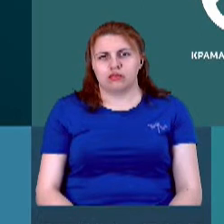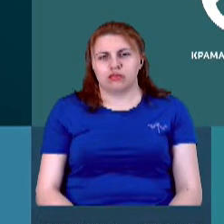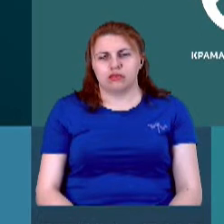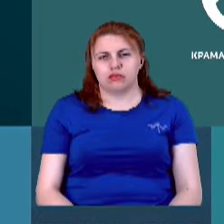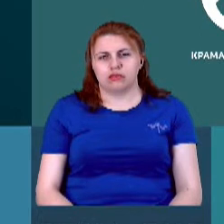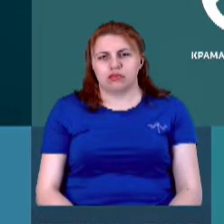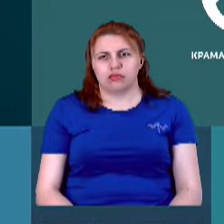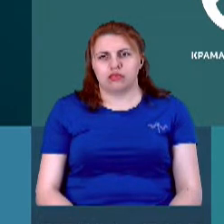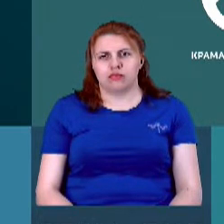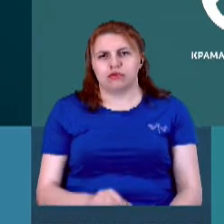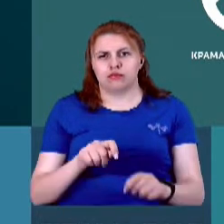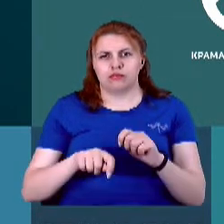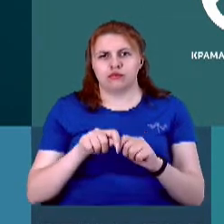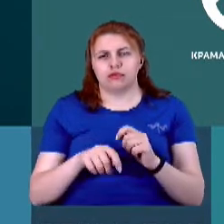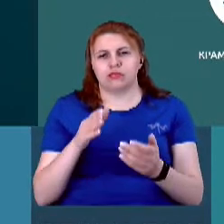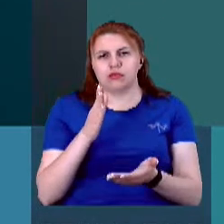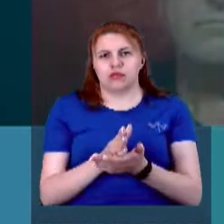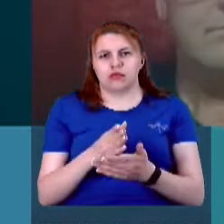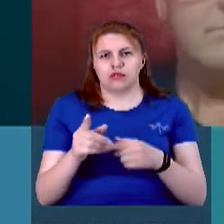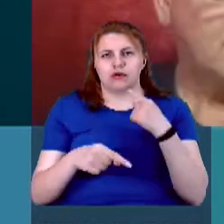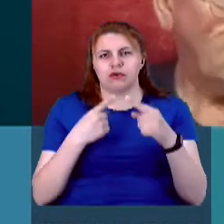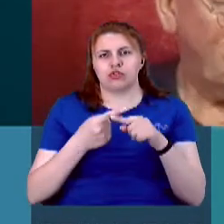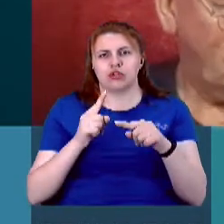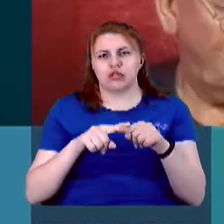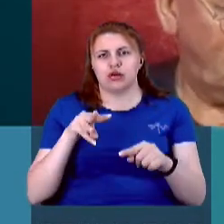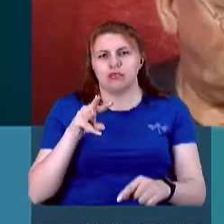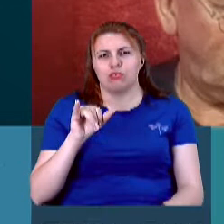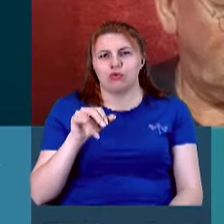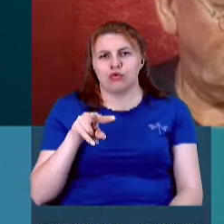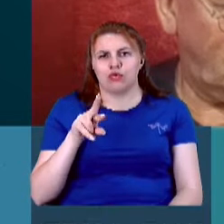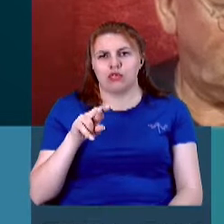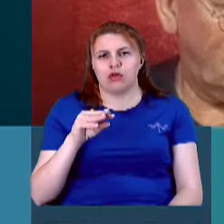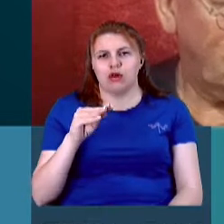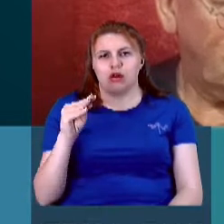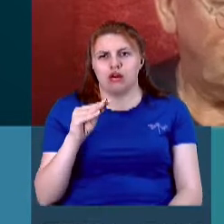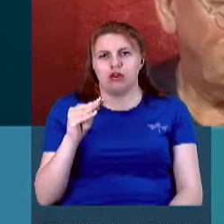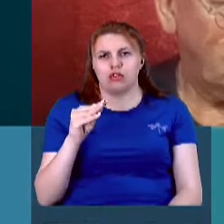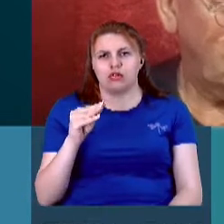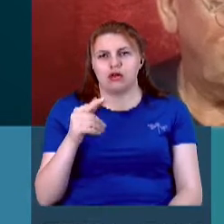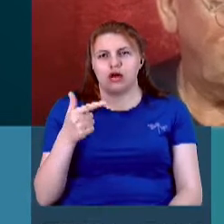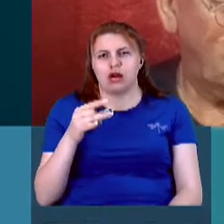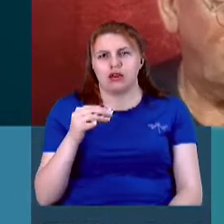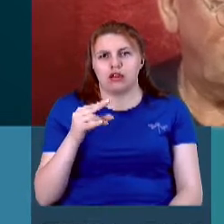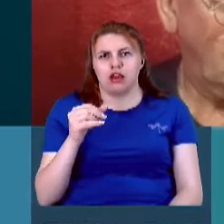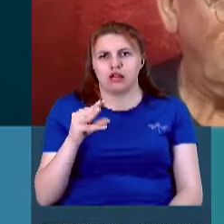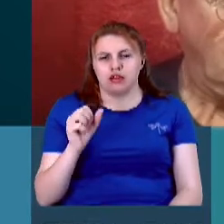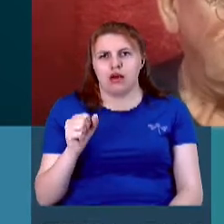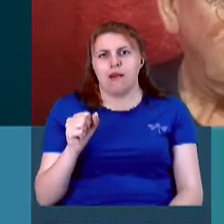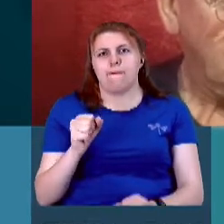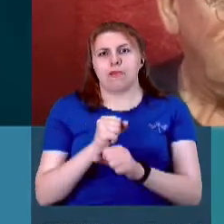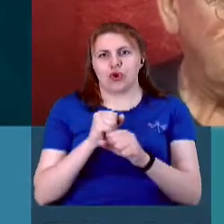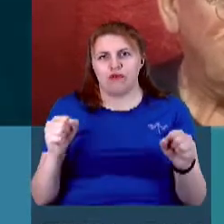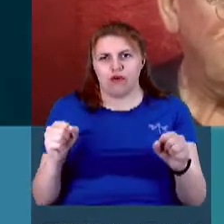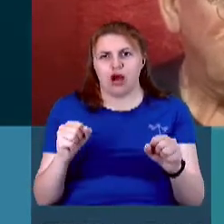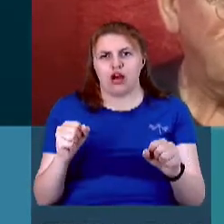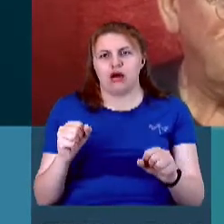є, експертиза говорить, що це муляж. Тобто граната бойова, уявіть собі.